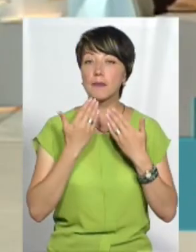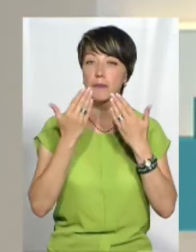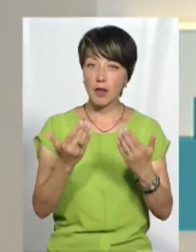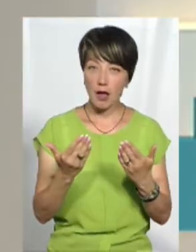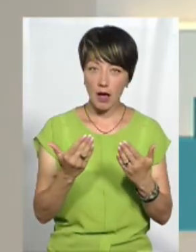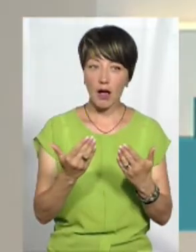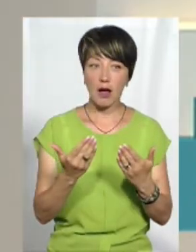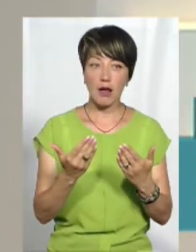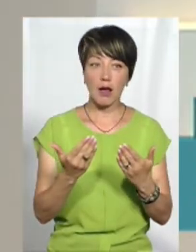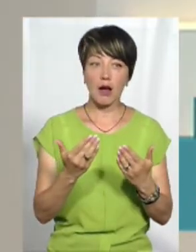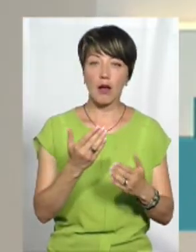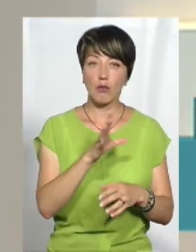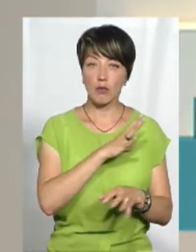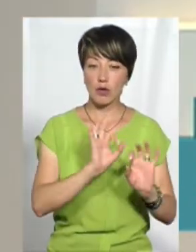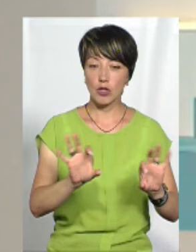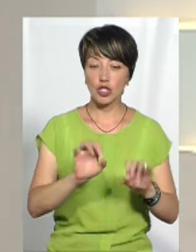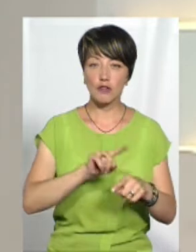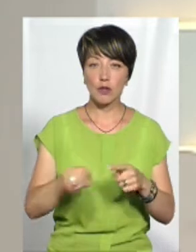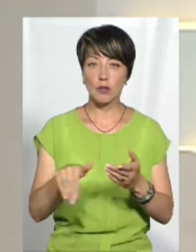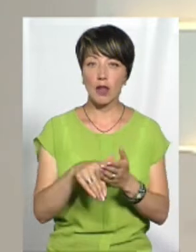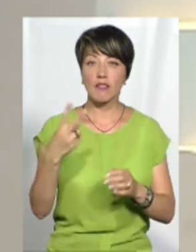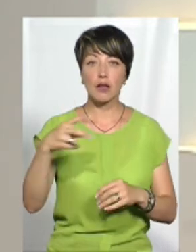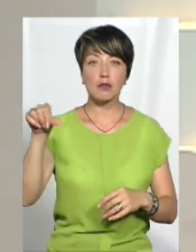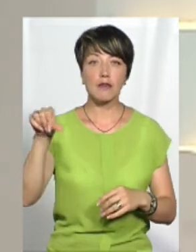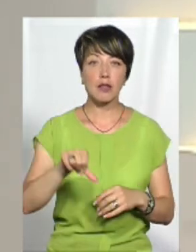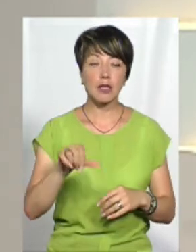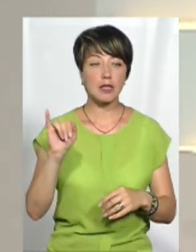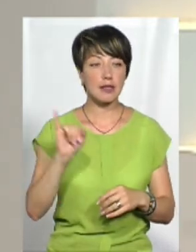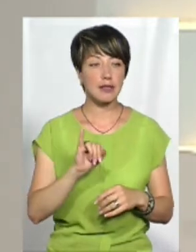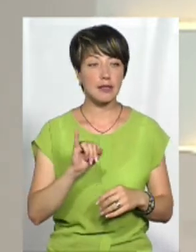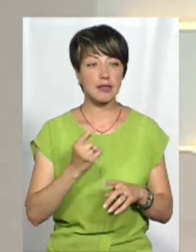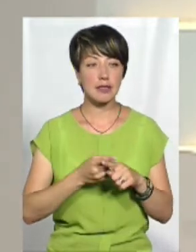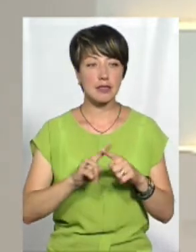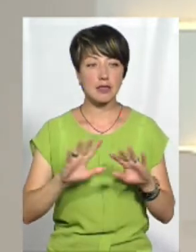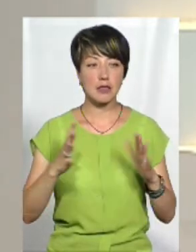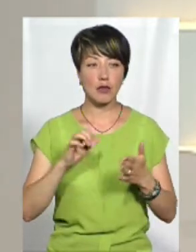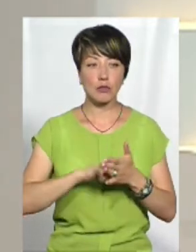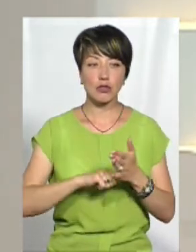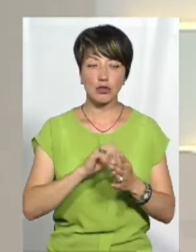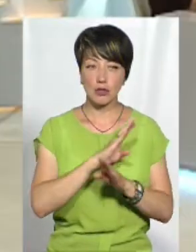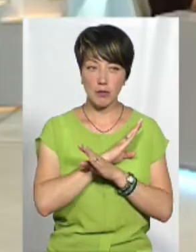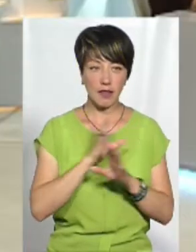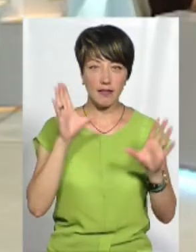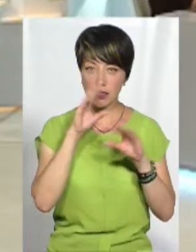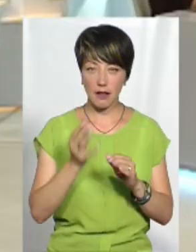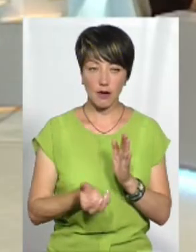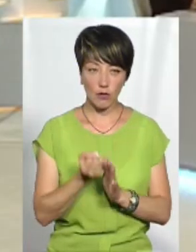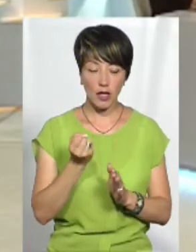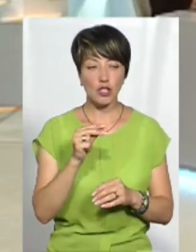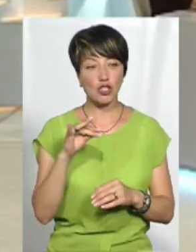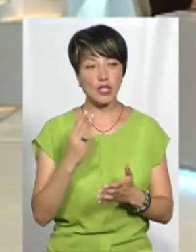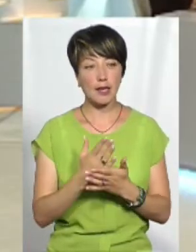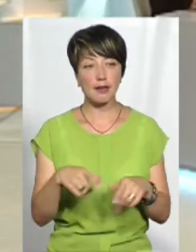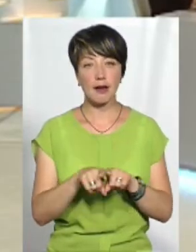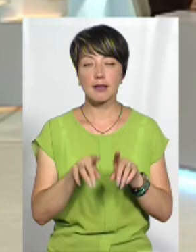Пане Юрію, а ось в коментарі йшла мова, що швидка їхала 20 хвилин і це стало причиною смерті, не встигла врятувати. А чи